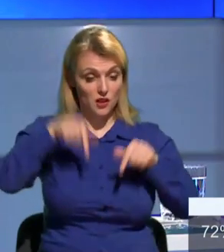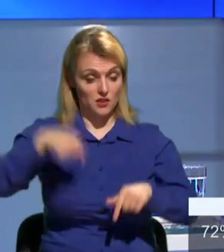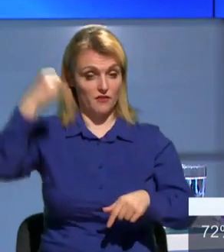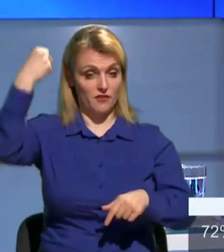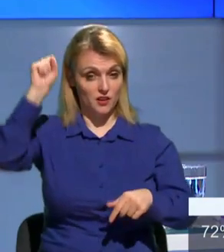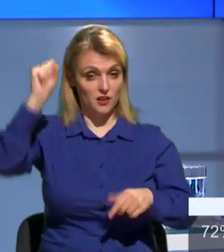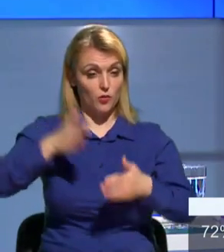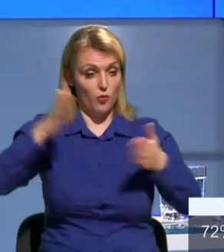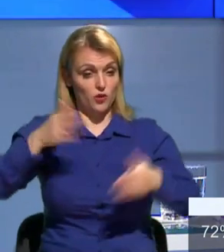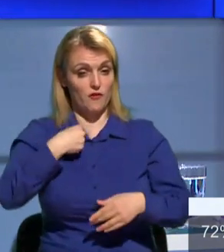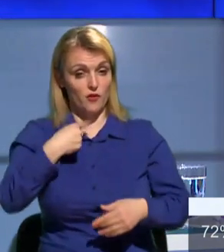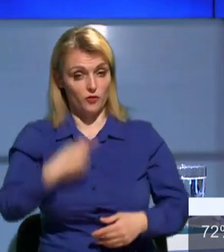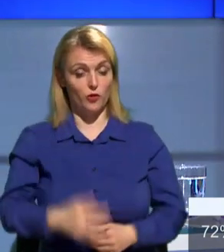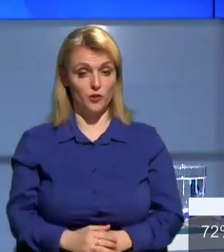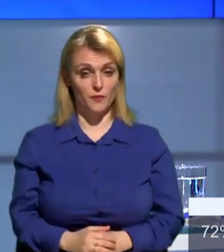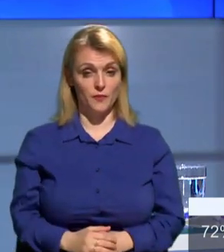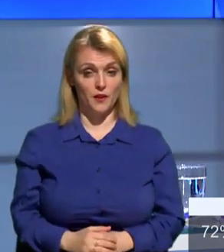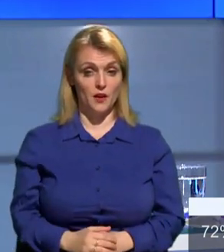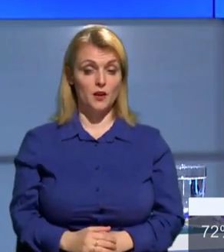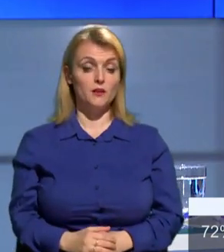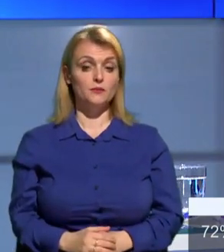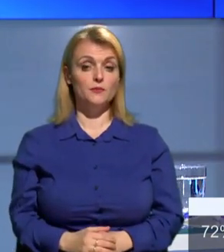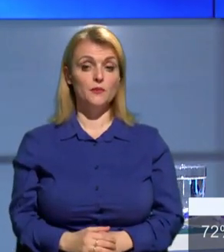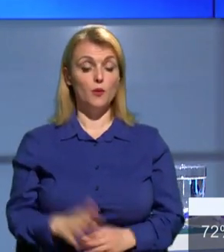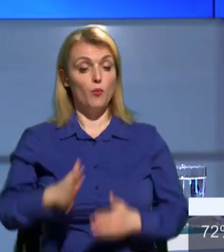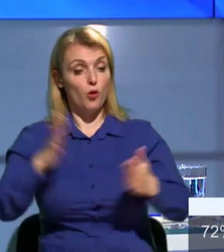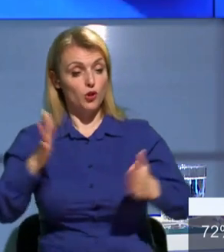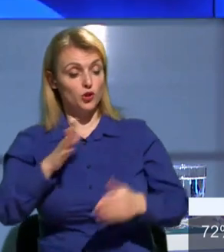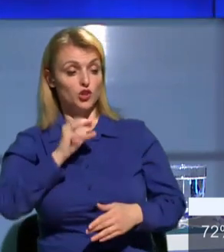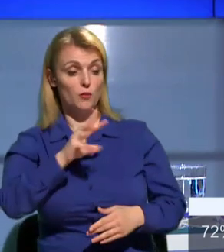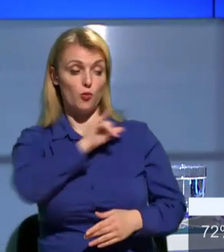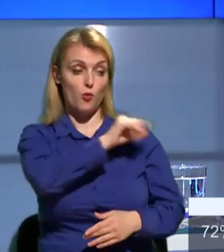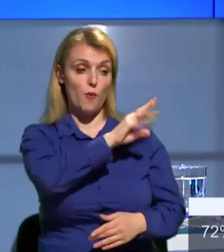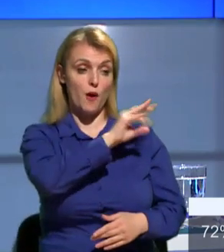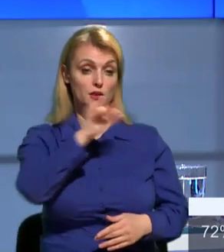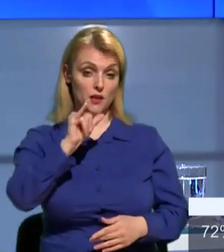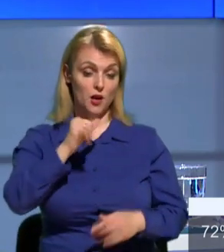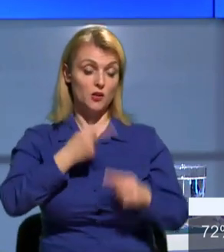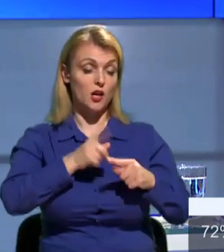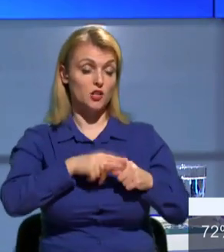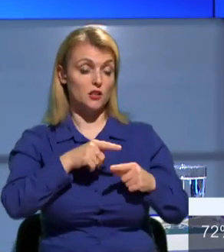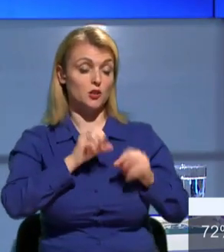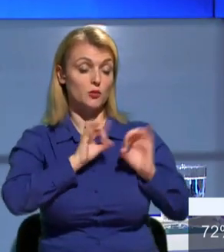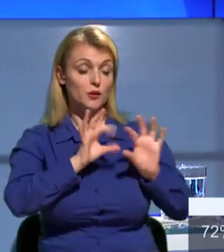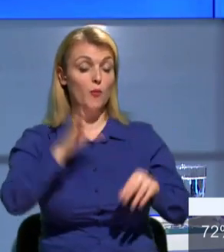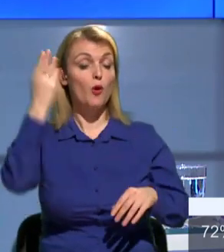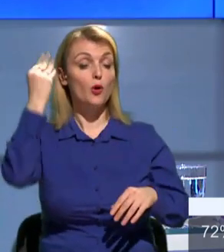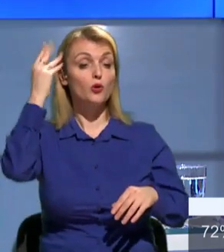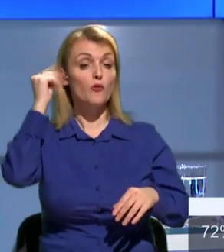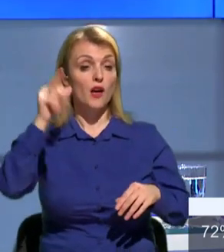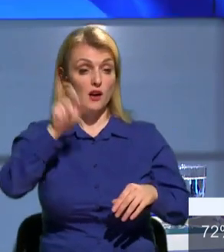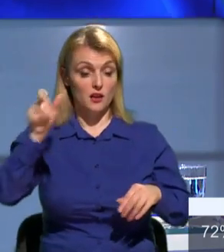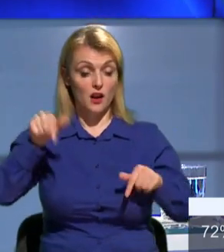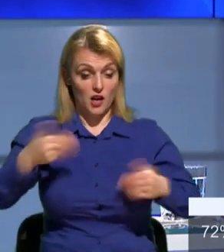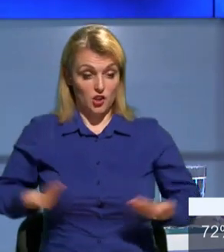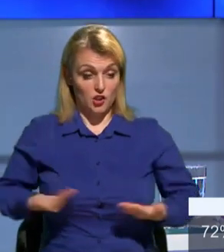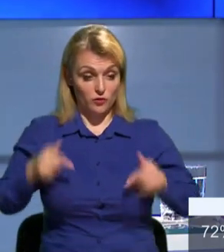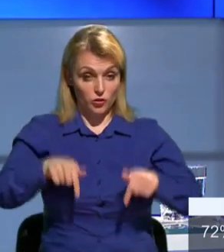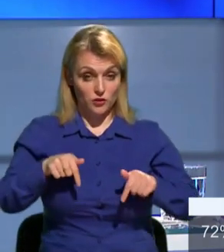cu mai multe voturi în fața contracandidatei mele și eu explic acest lucru pentru aceea că moldovenii care locuiesc în țara